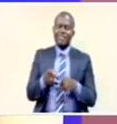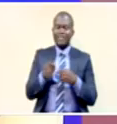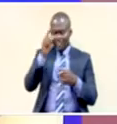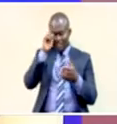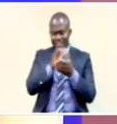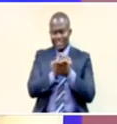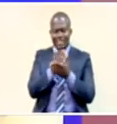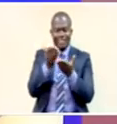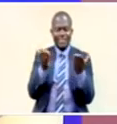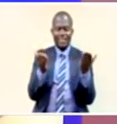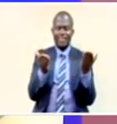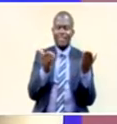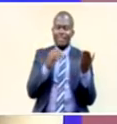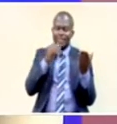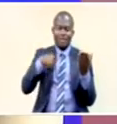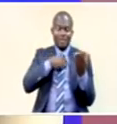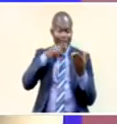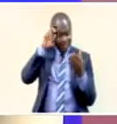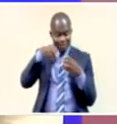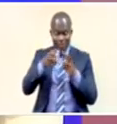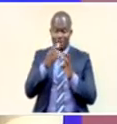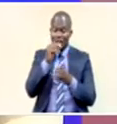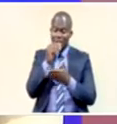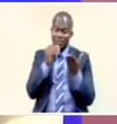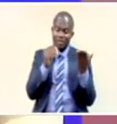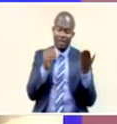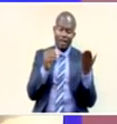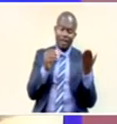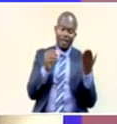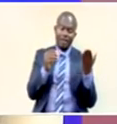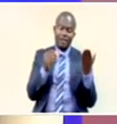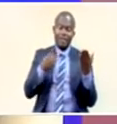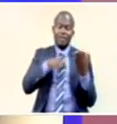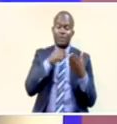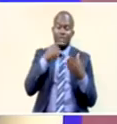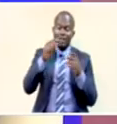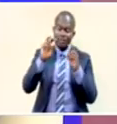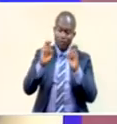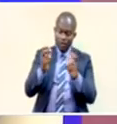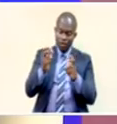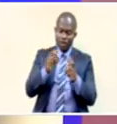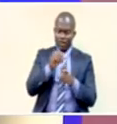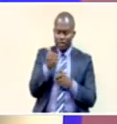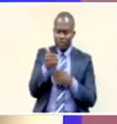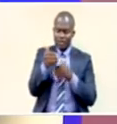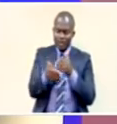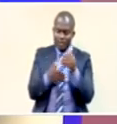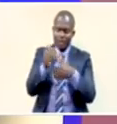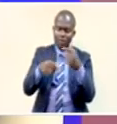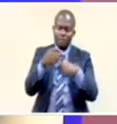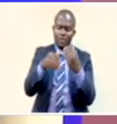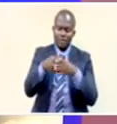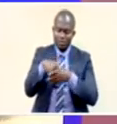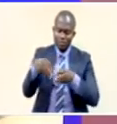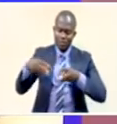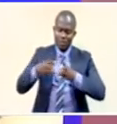icyizere cyabonetse ubona ibwira ko ari uko nabivuga njye nabivuga ko iyo n'indi ntambwe igomeza guterwa muri ubwo